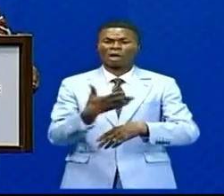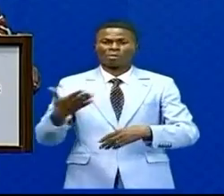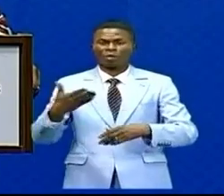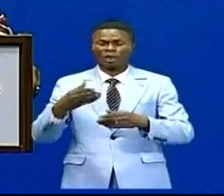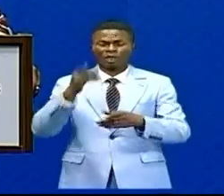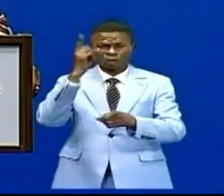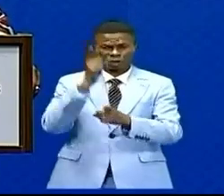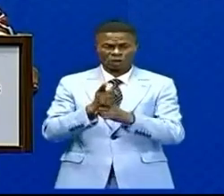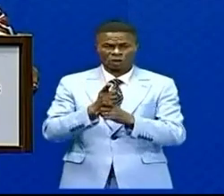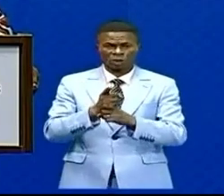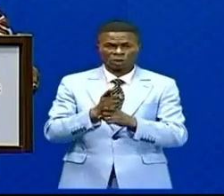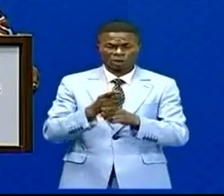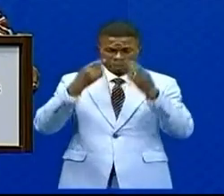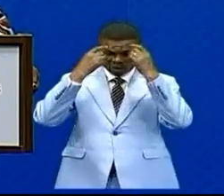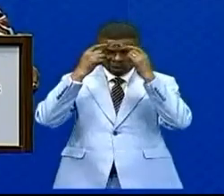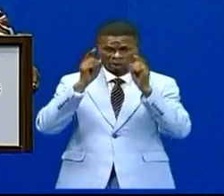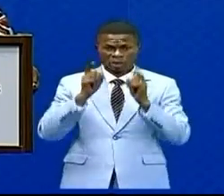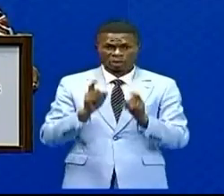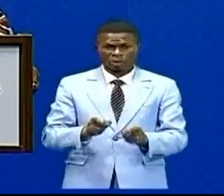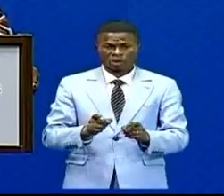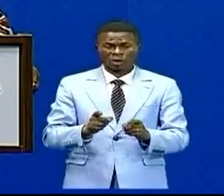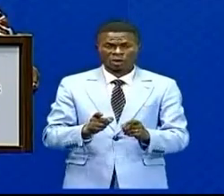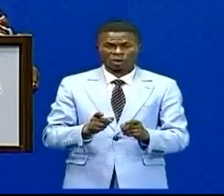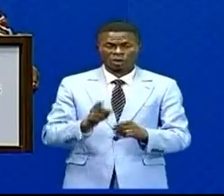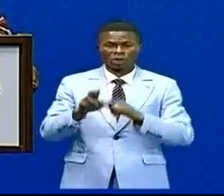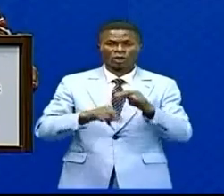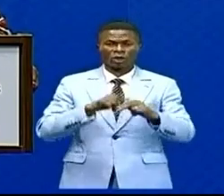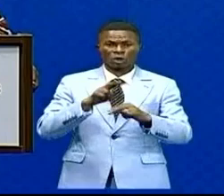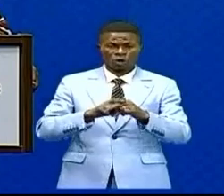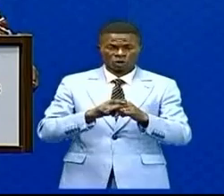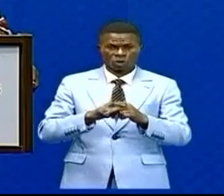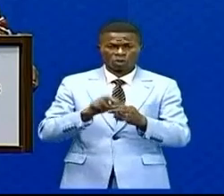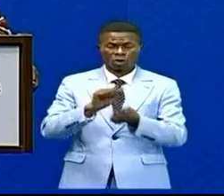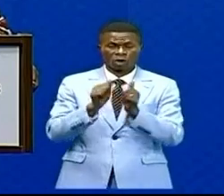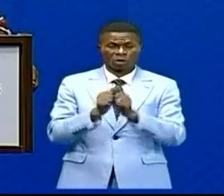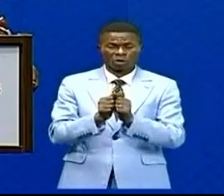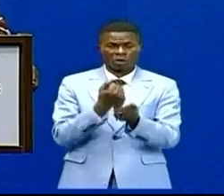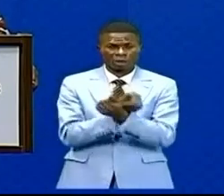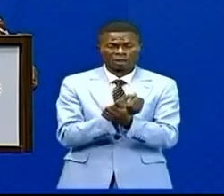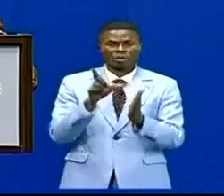déterminées des mesures qui sont normalement du domaine de la loi.